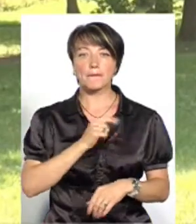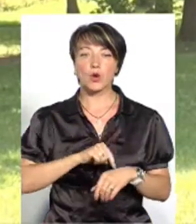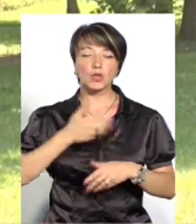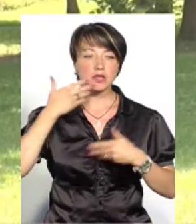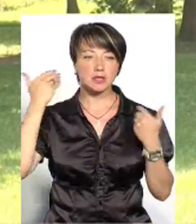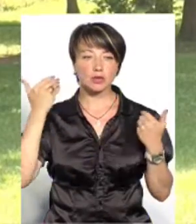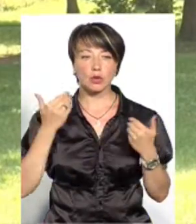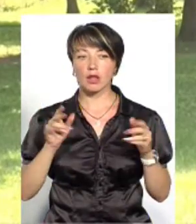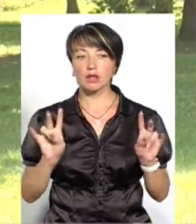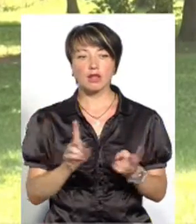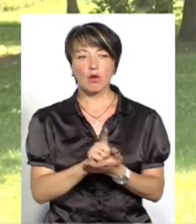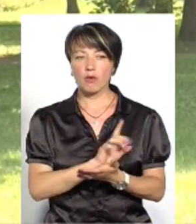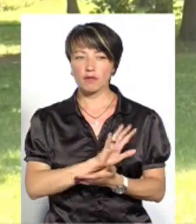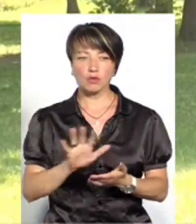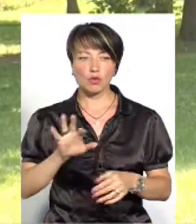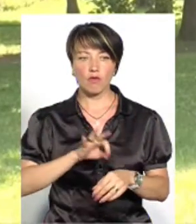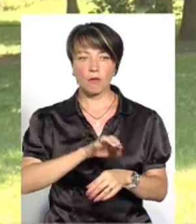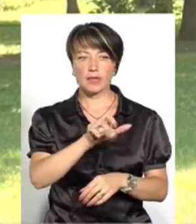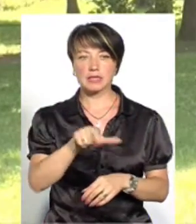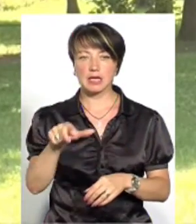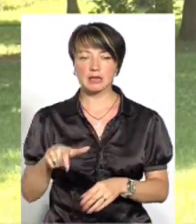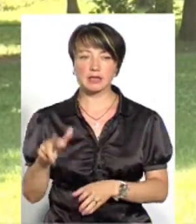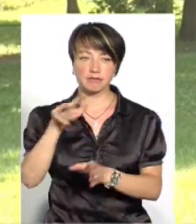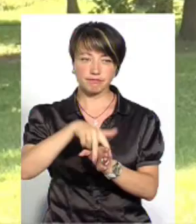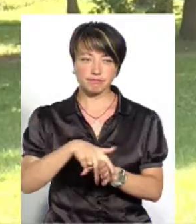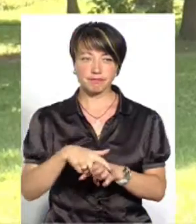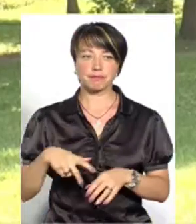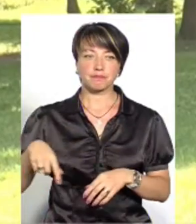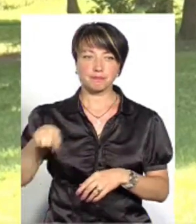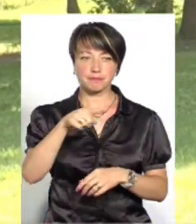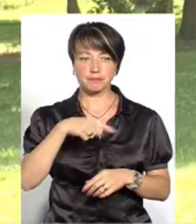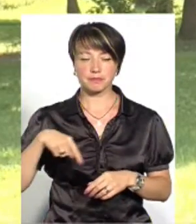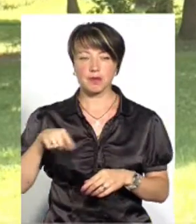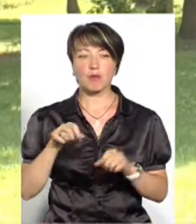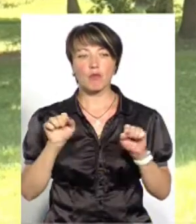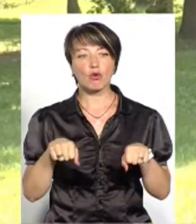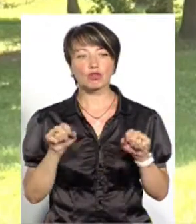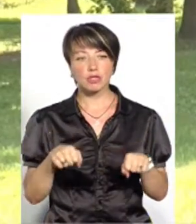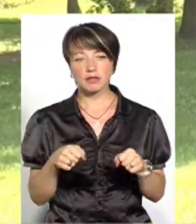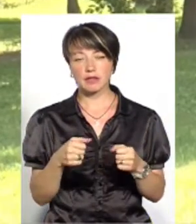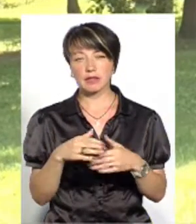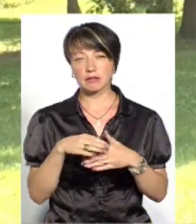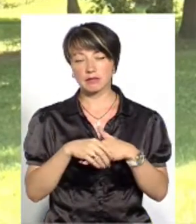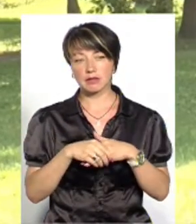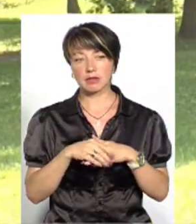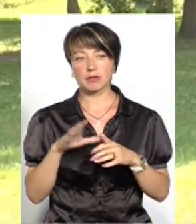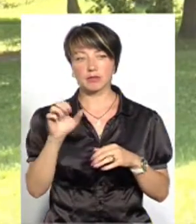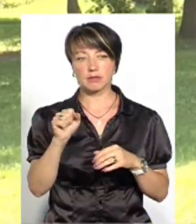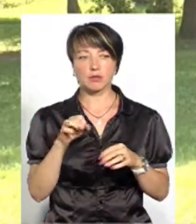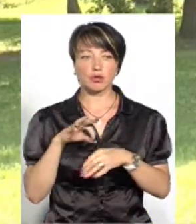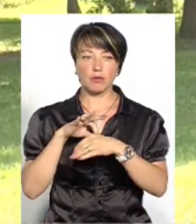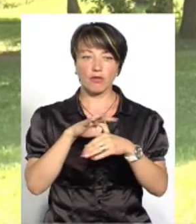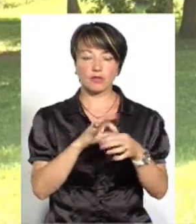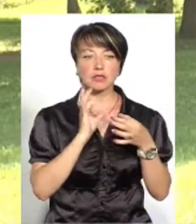Для цього не обов'язково, щоб пацієнти, власне, їздили на конях. Можливий тактильний контакт, можна провести коня